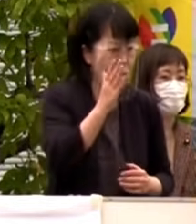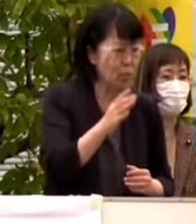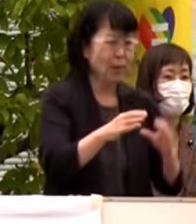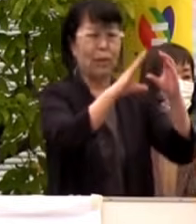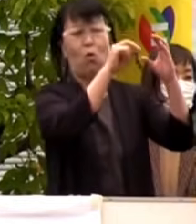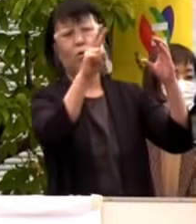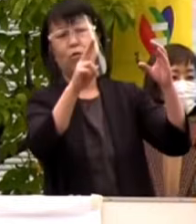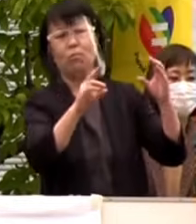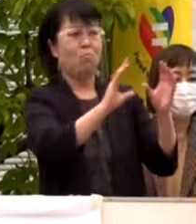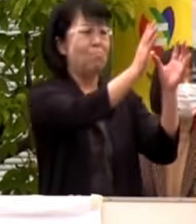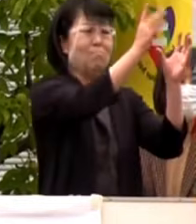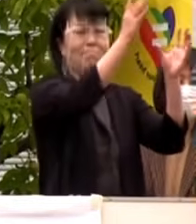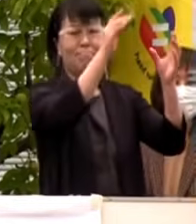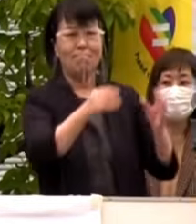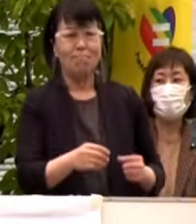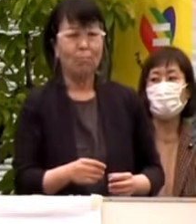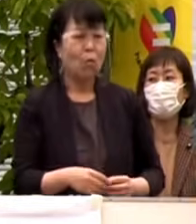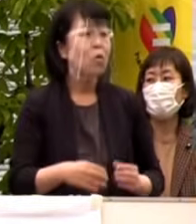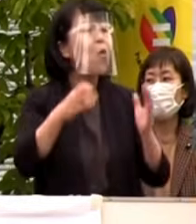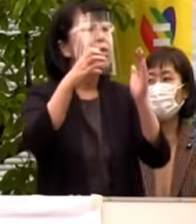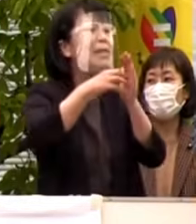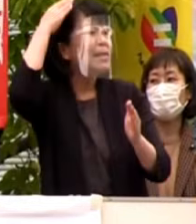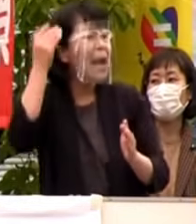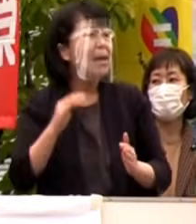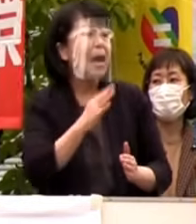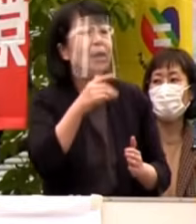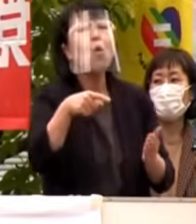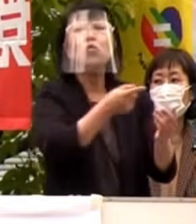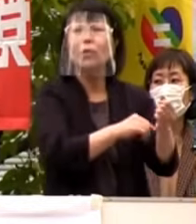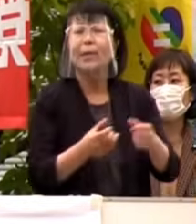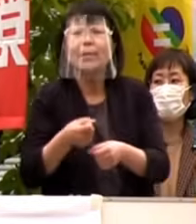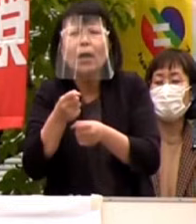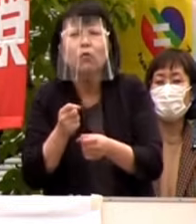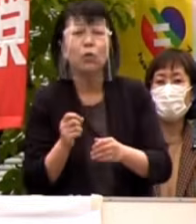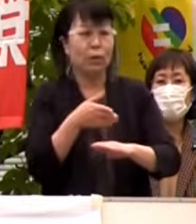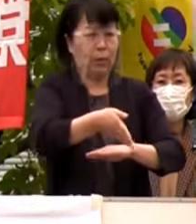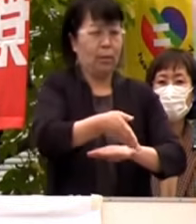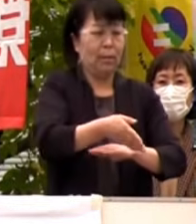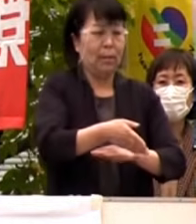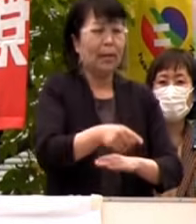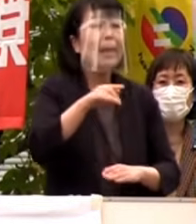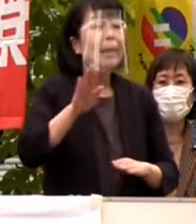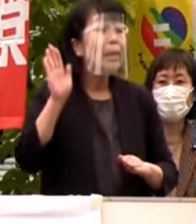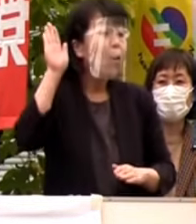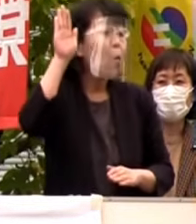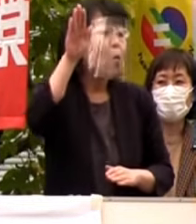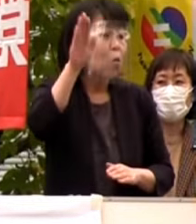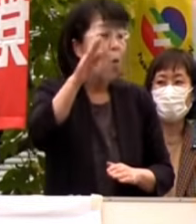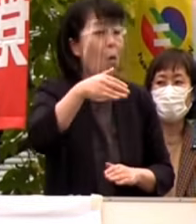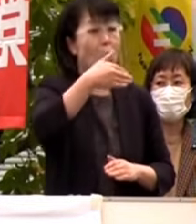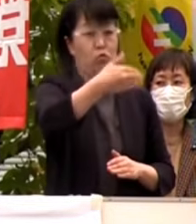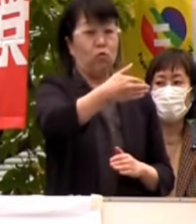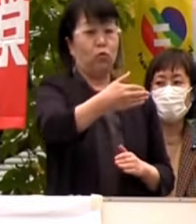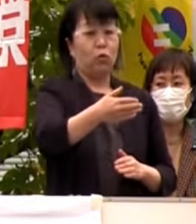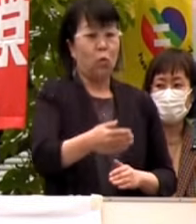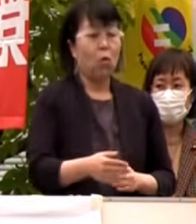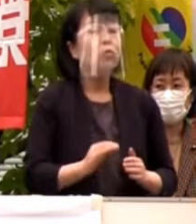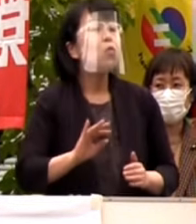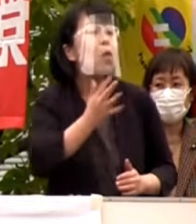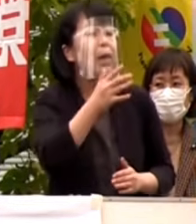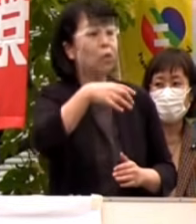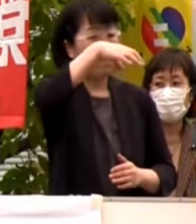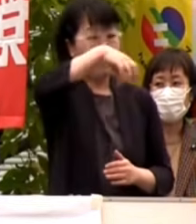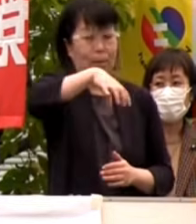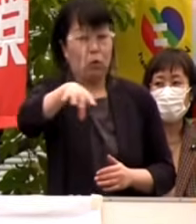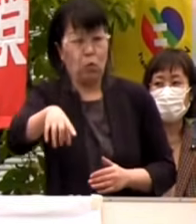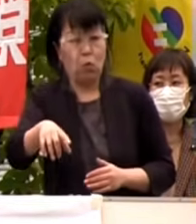続け、石炭火力に頼りきり、これから9つも新しい石炭火力発電所、自民党